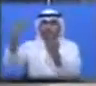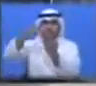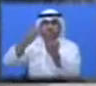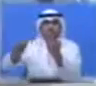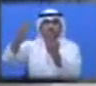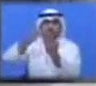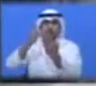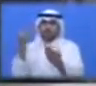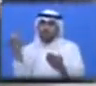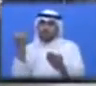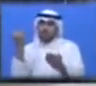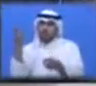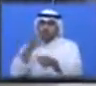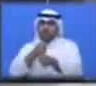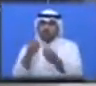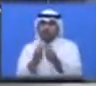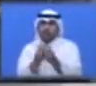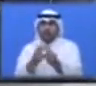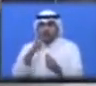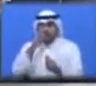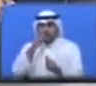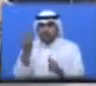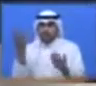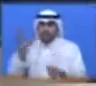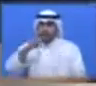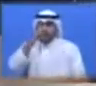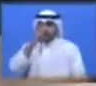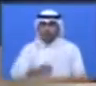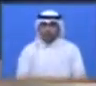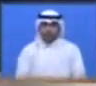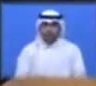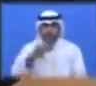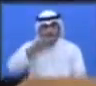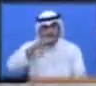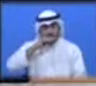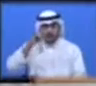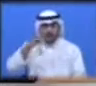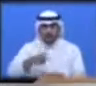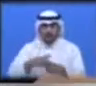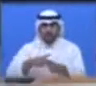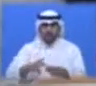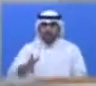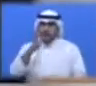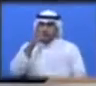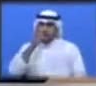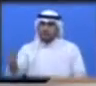مجالات صون التراث الثقافي المادي واللامادي. أنا الكويت سباقة كما تعلم منذ